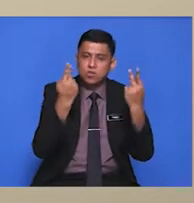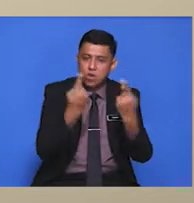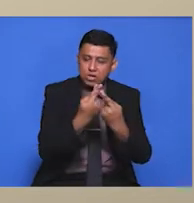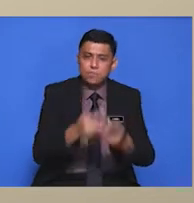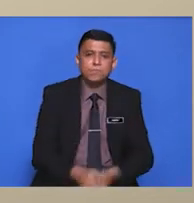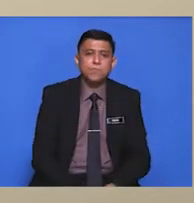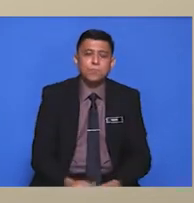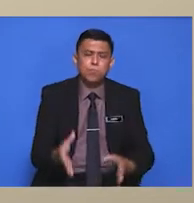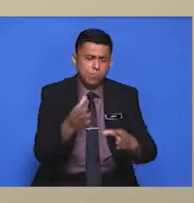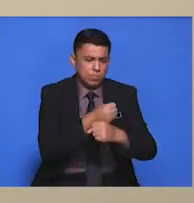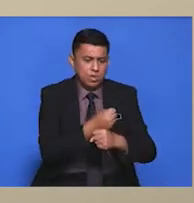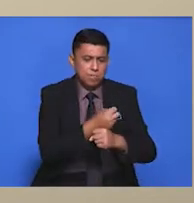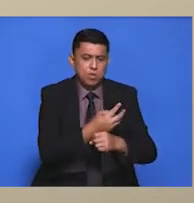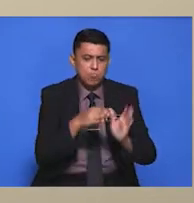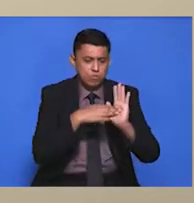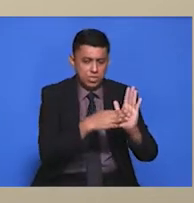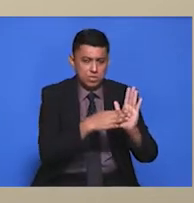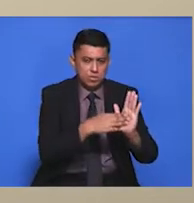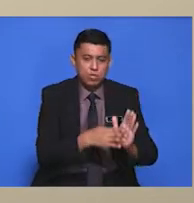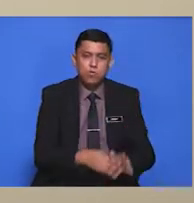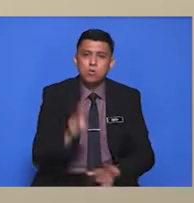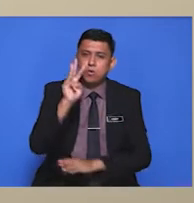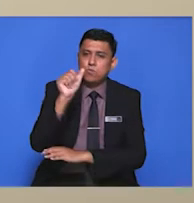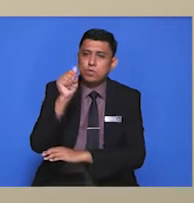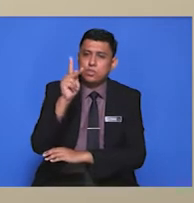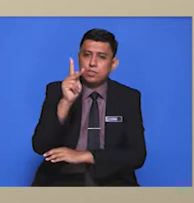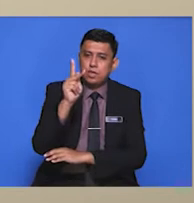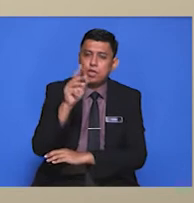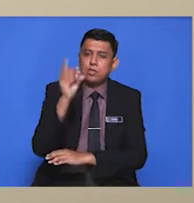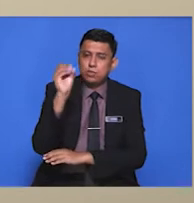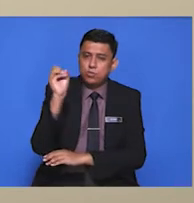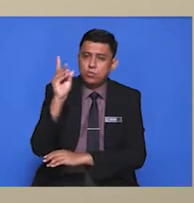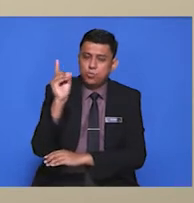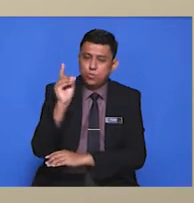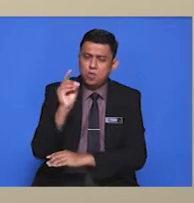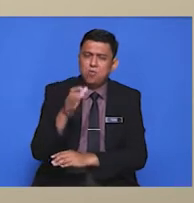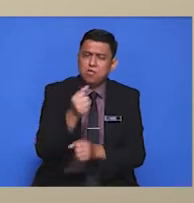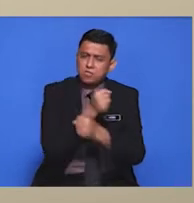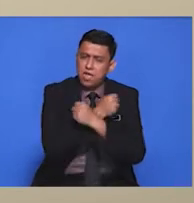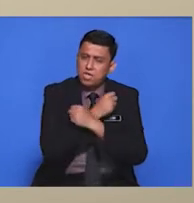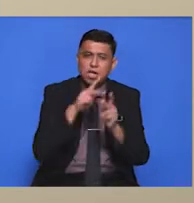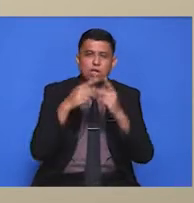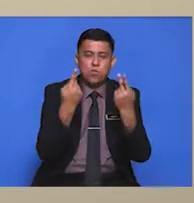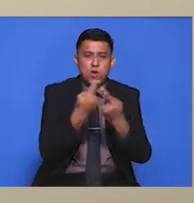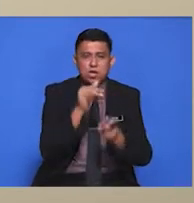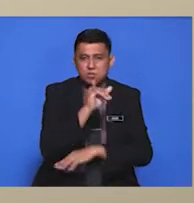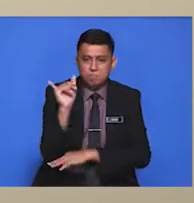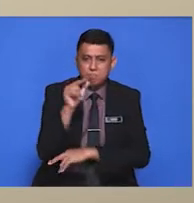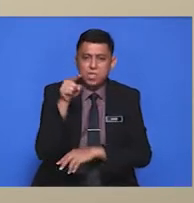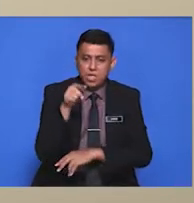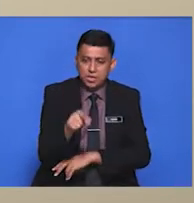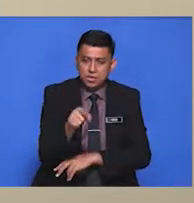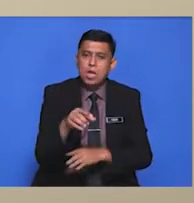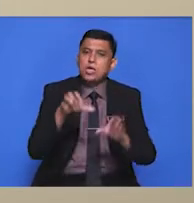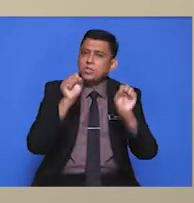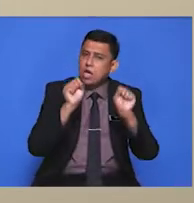ini dapat dibuktikan melalui watak Dodo yang amat menyayangi keluarganya. Dia sanggup